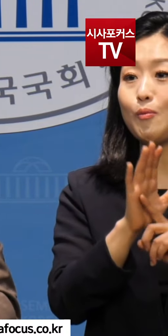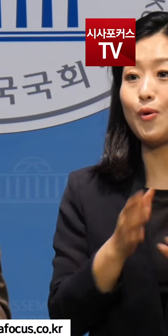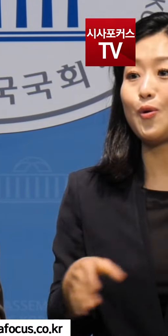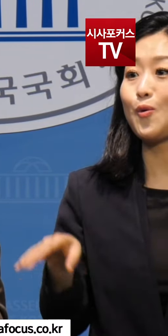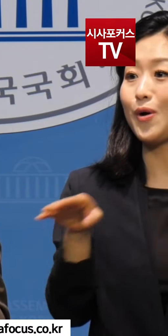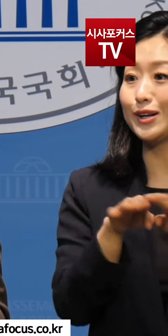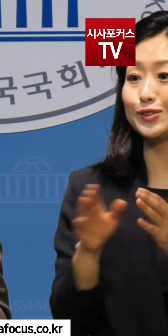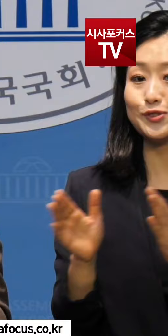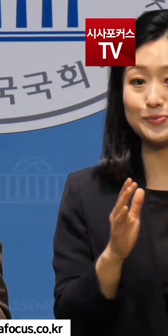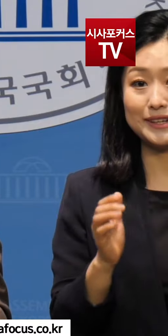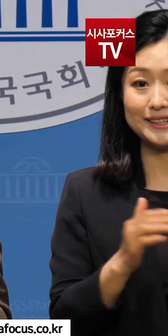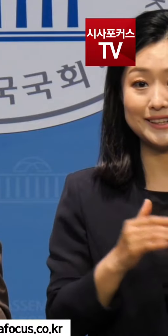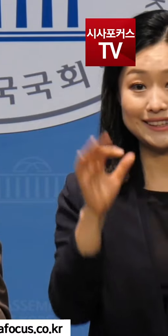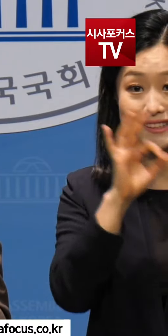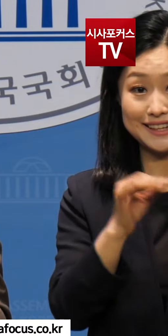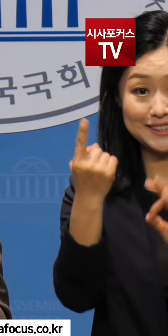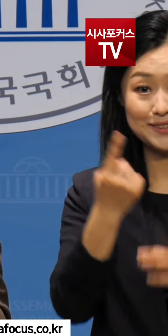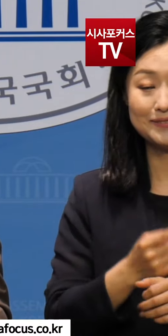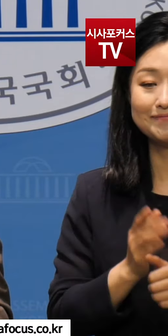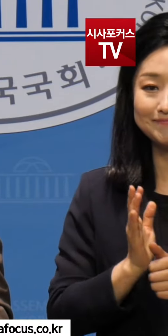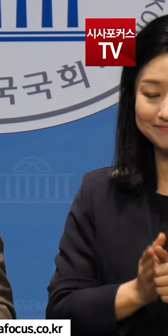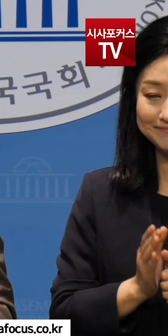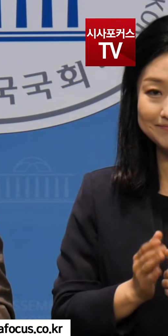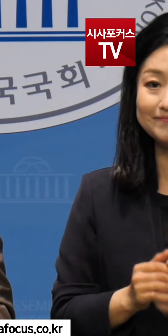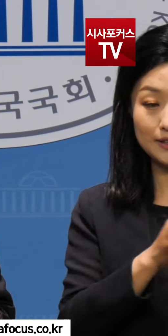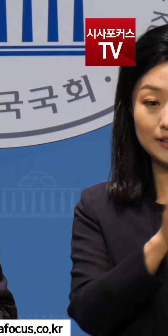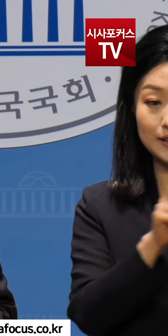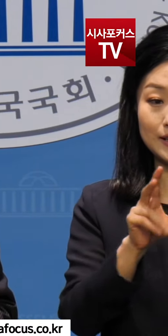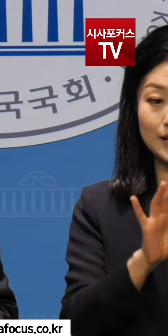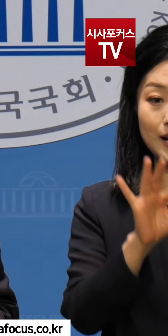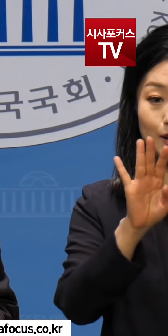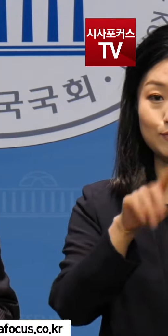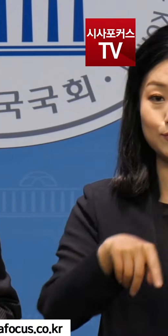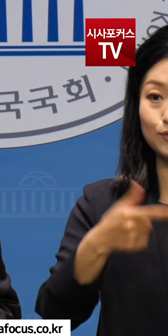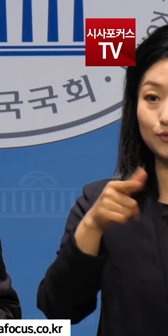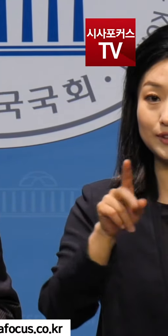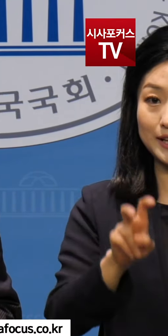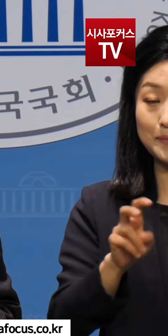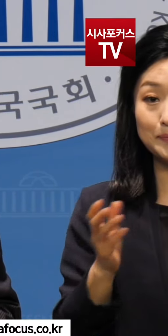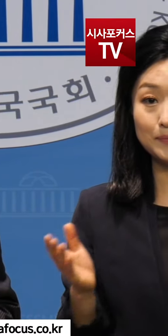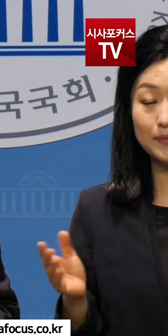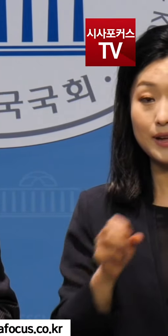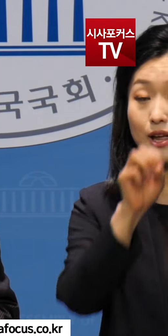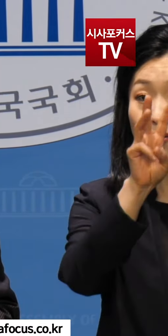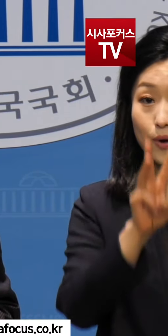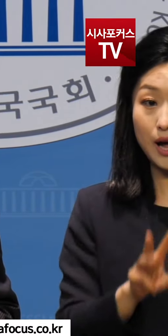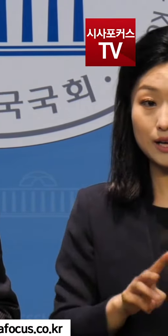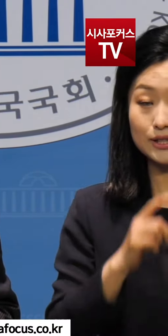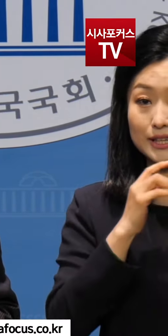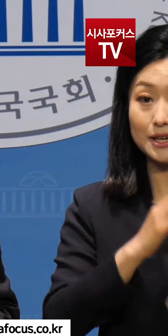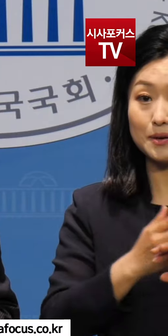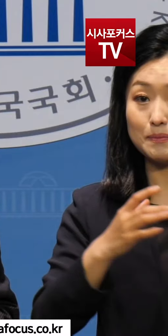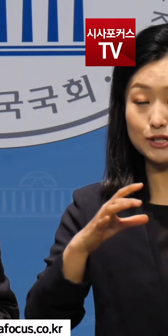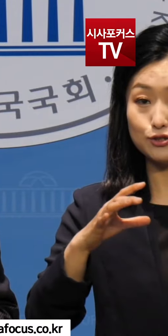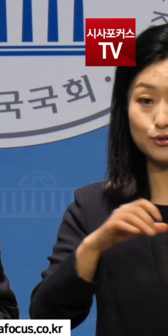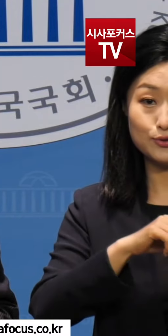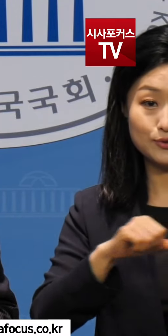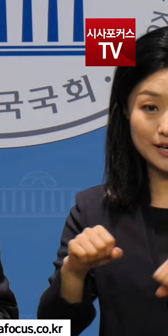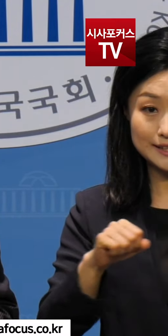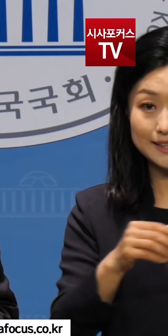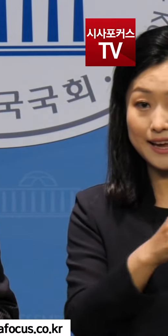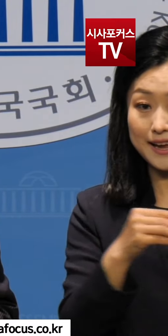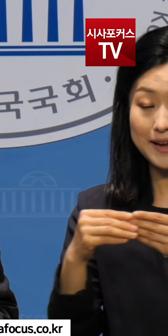준비했으니 많이 찾아와 주실 것을 부탁드립니다. 광주는 민주항쟁을 주도하여 이